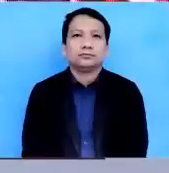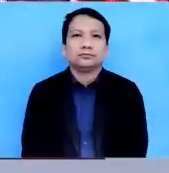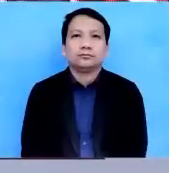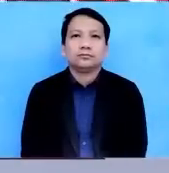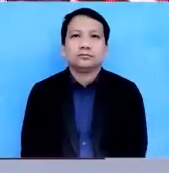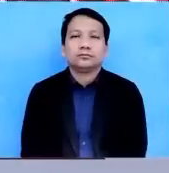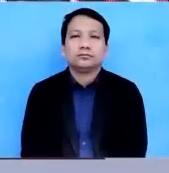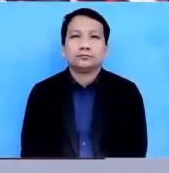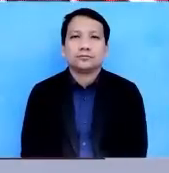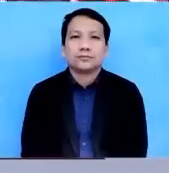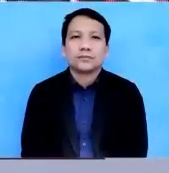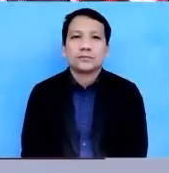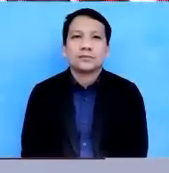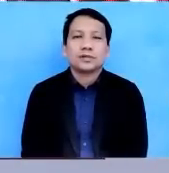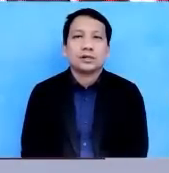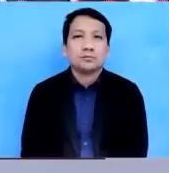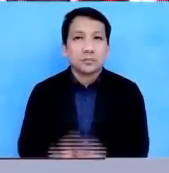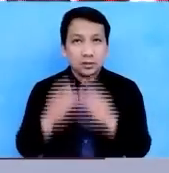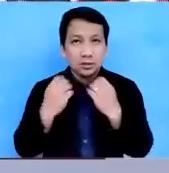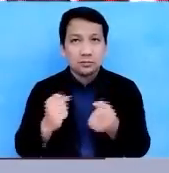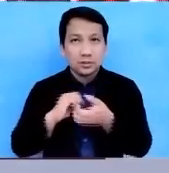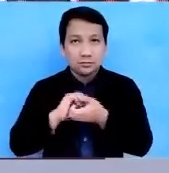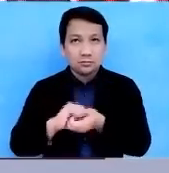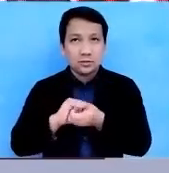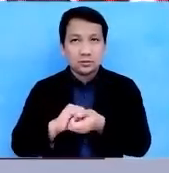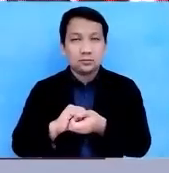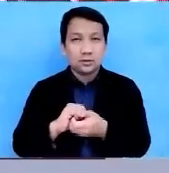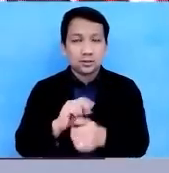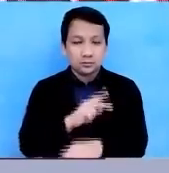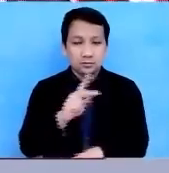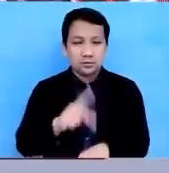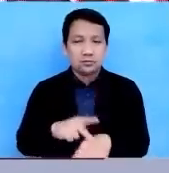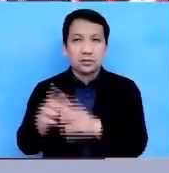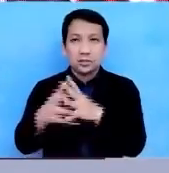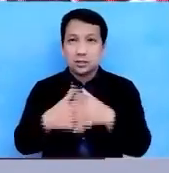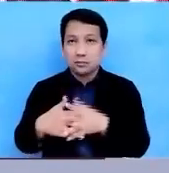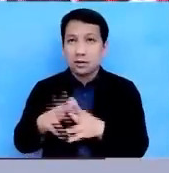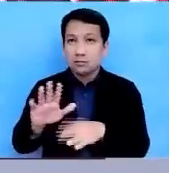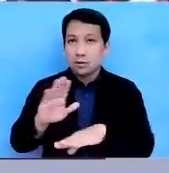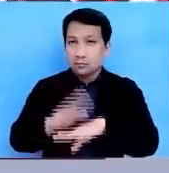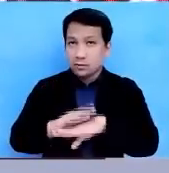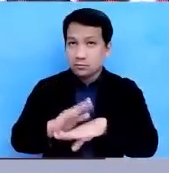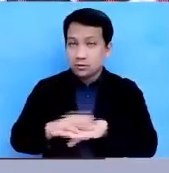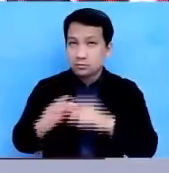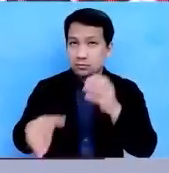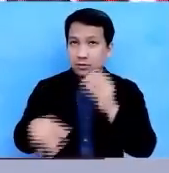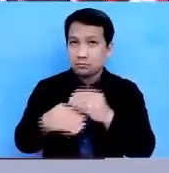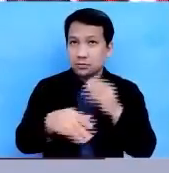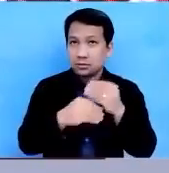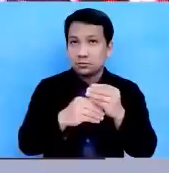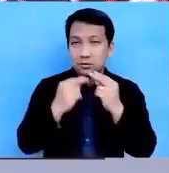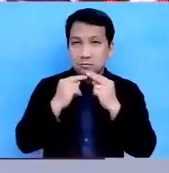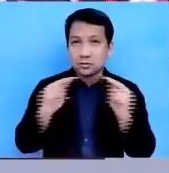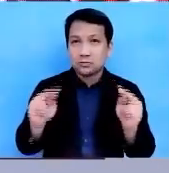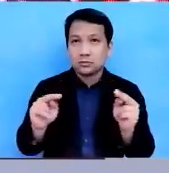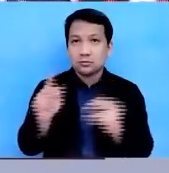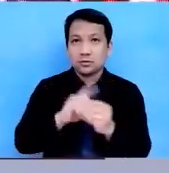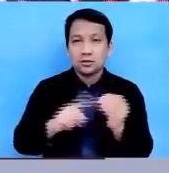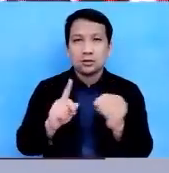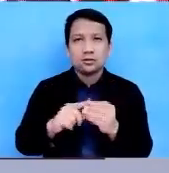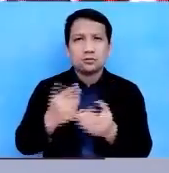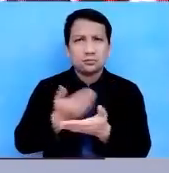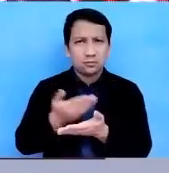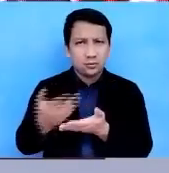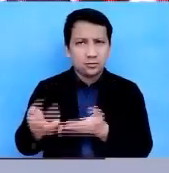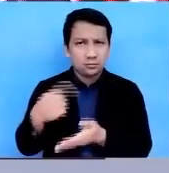Totoo namang pinapalakas ang ugnayan ng Pilipinas at ng Amerika. Pero mag-ingat po sa mga mahiling magdagdag bawas sa mga balita gaya ng pagbili raw natin